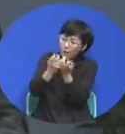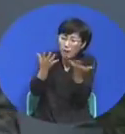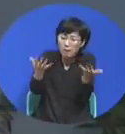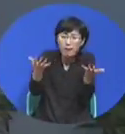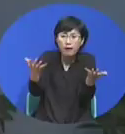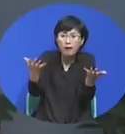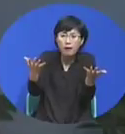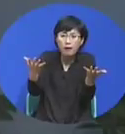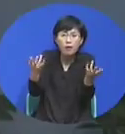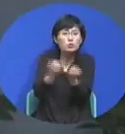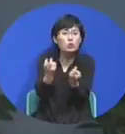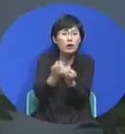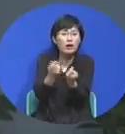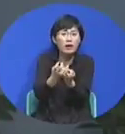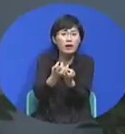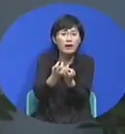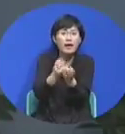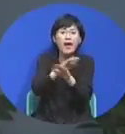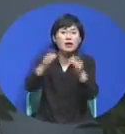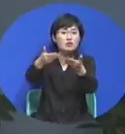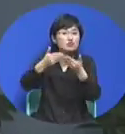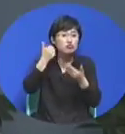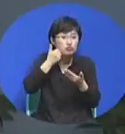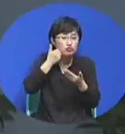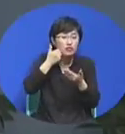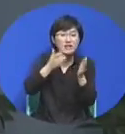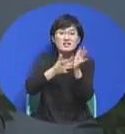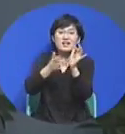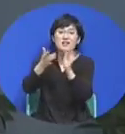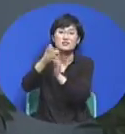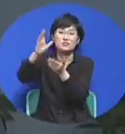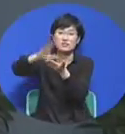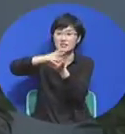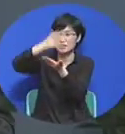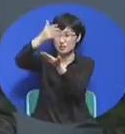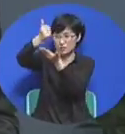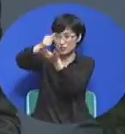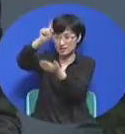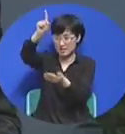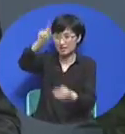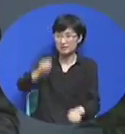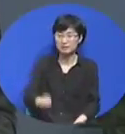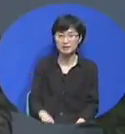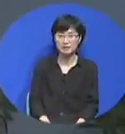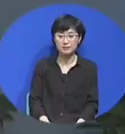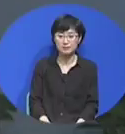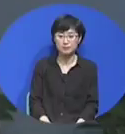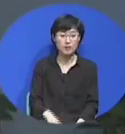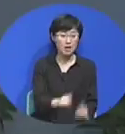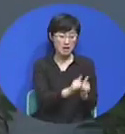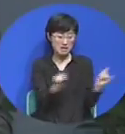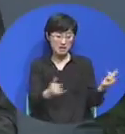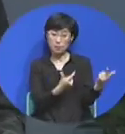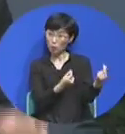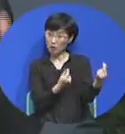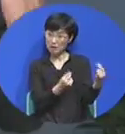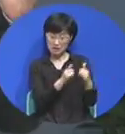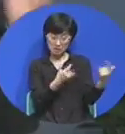분이 그리스도예요. That's why the one who came to open that door for us to have Emmanuel is the Christ. 우리와 같은 죄인은 길을 열 수 없기